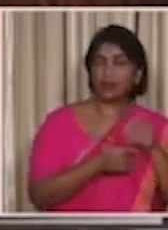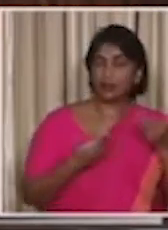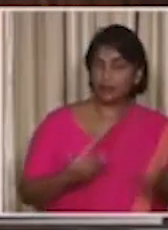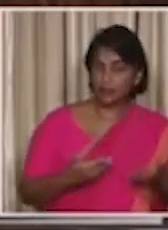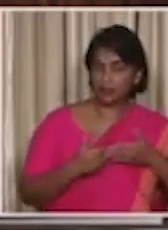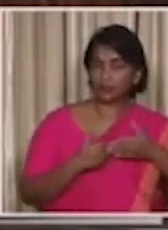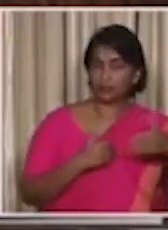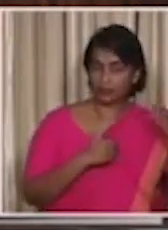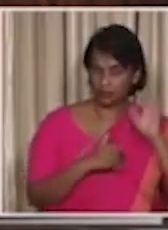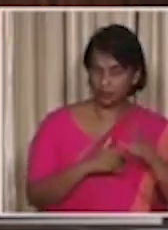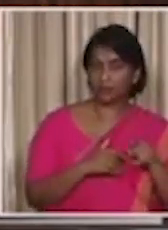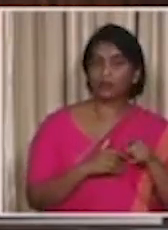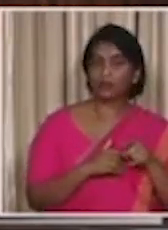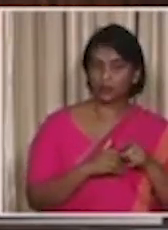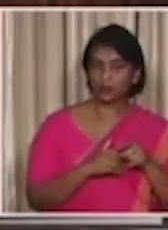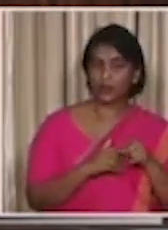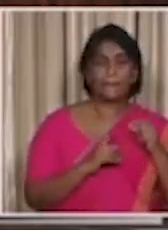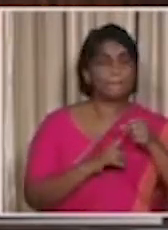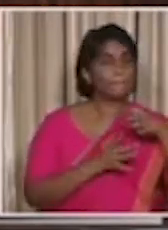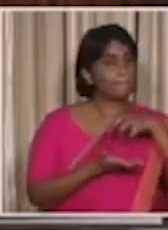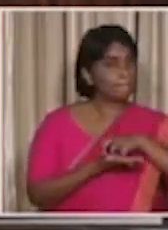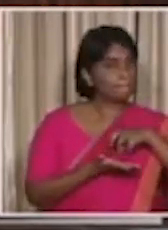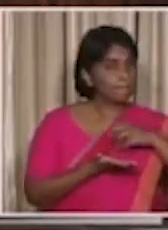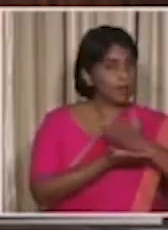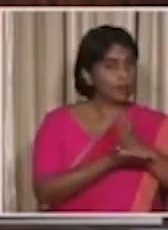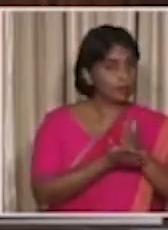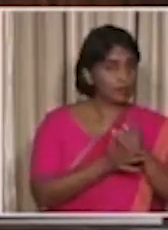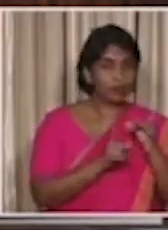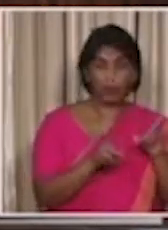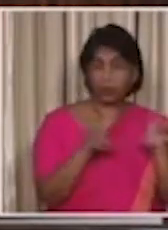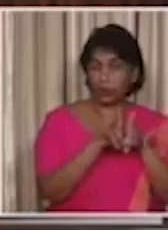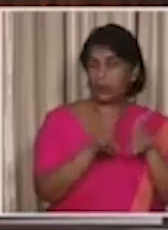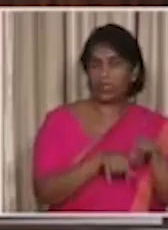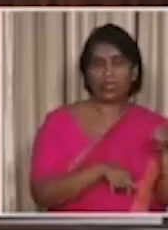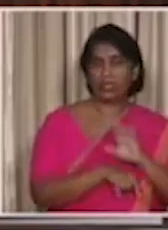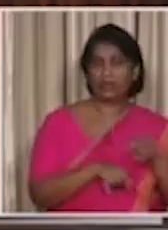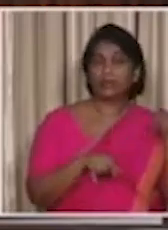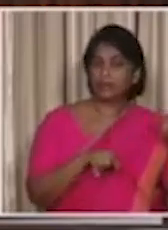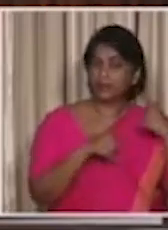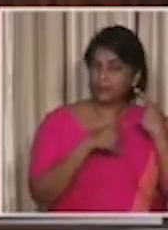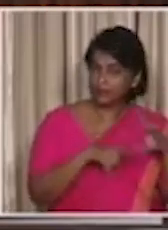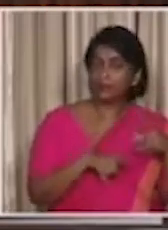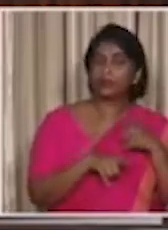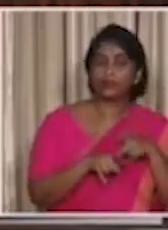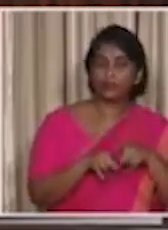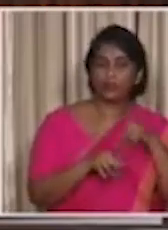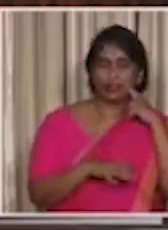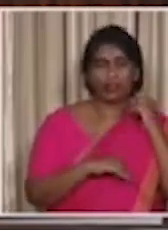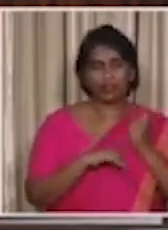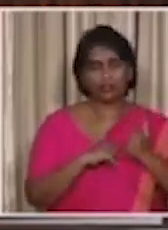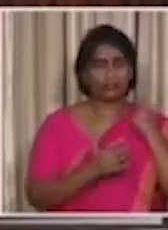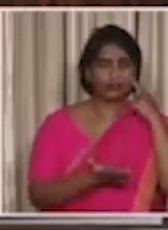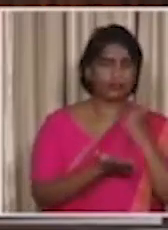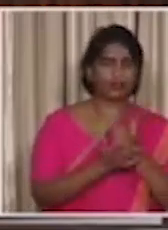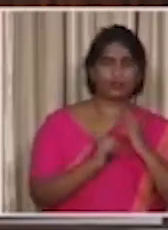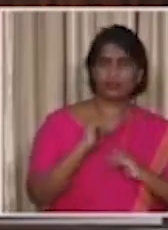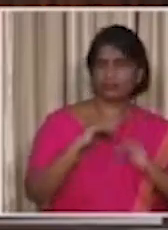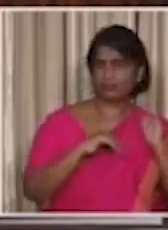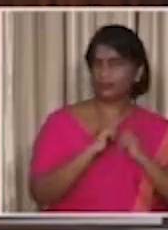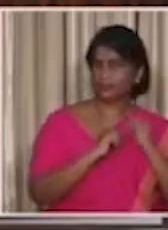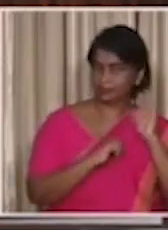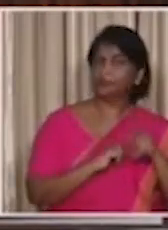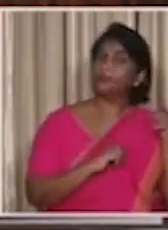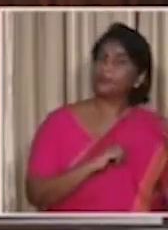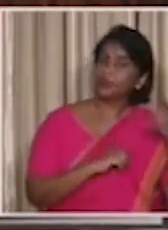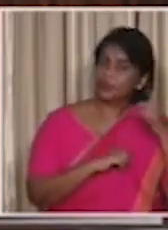වර්තමානයේ පවතින්නේ පළාත් සීමා මායිම් අනුව නෙමෙයි. මේ නිසා ප්‍රායෝගික දුෂ්කරතා රැසක් මතුවී තිබෙනවා.